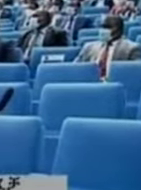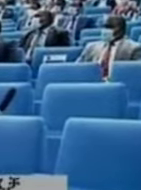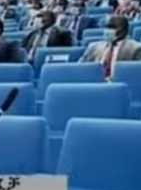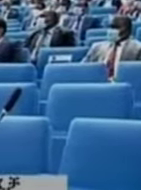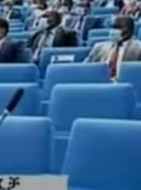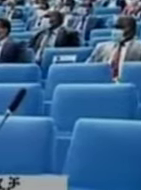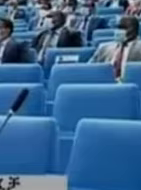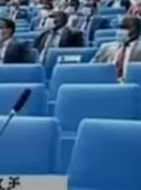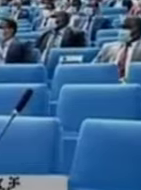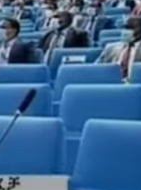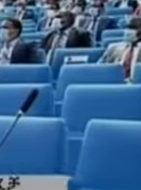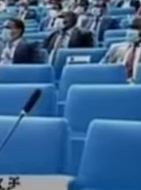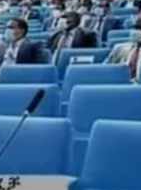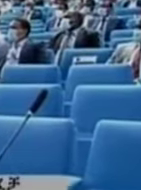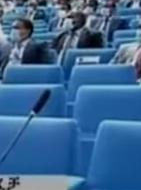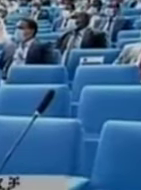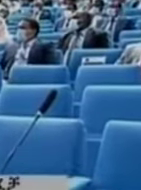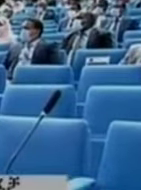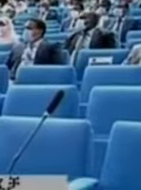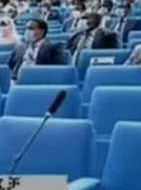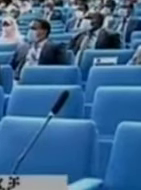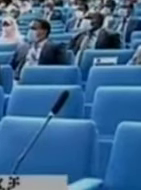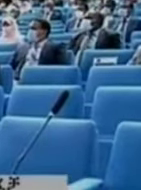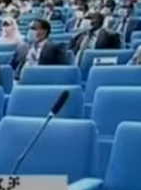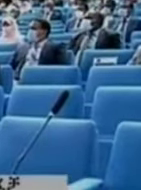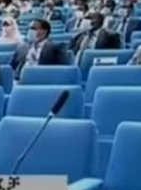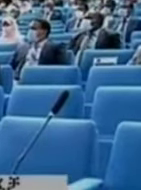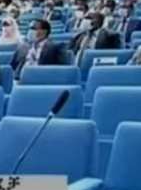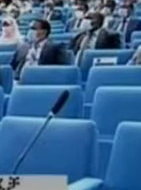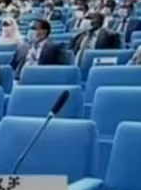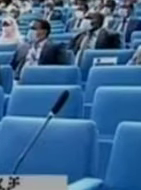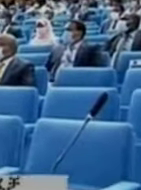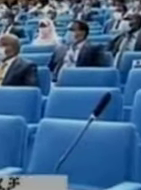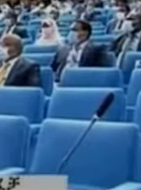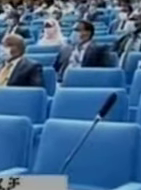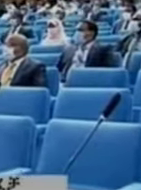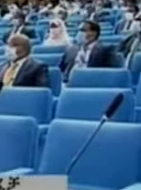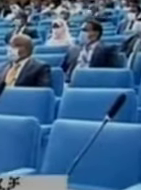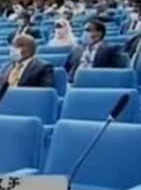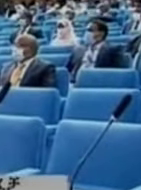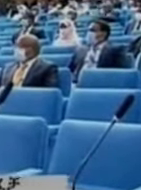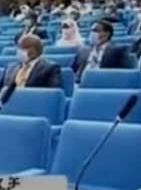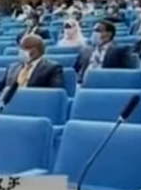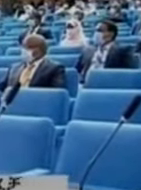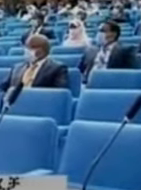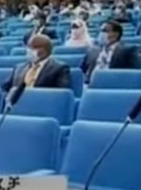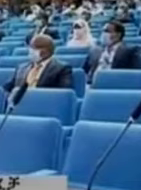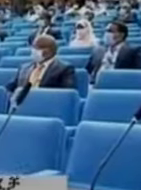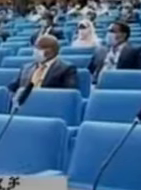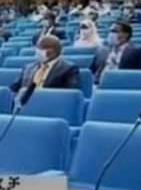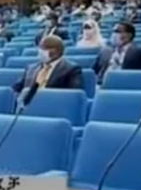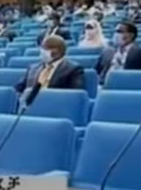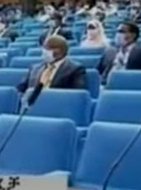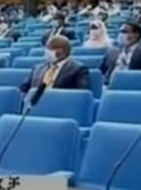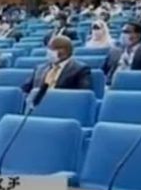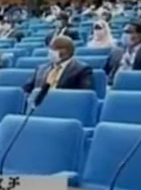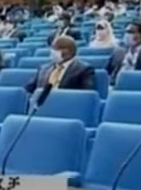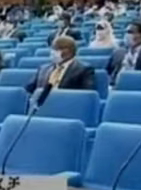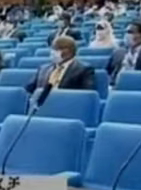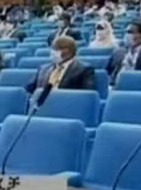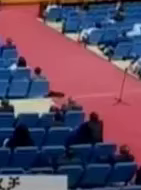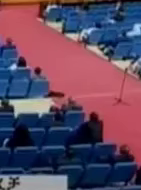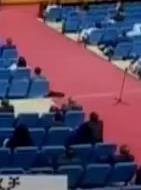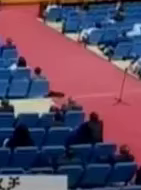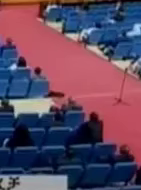ያሉ የአሰራር ችግሮችን በመፍታትና የግድቡን ግንባታ በማፋጠን እንዲሁም በዲፕሎማሲያዊ ግንኙነት ረገድ የሀገራችንን ክብርና